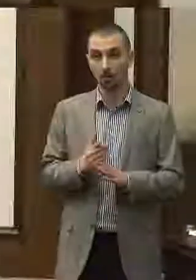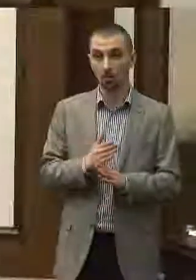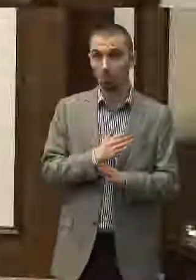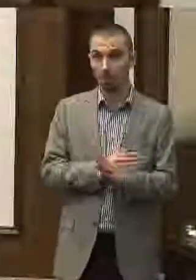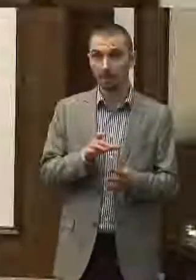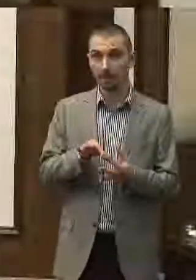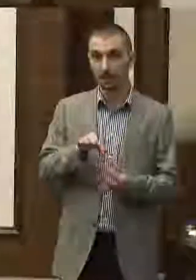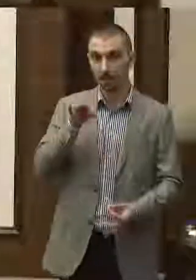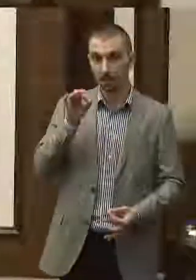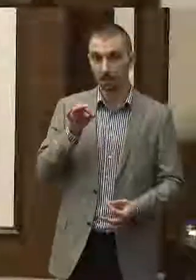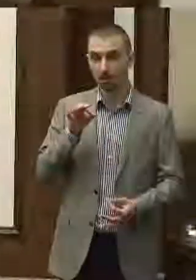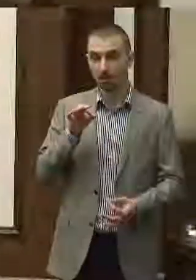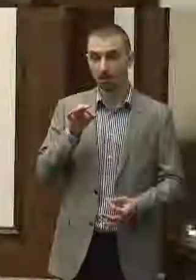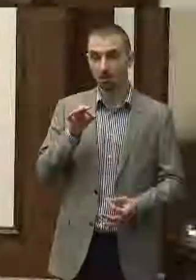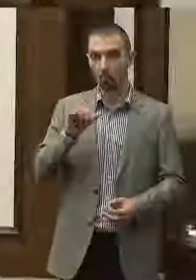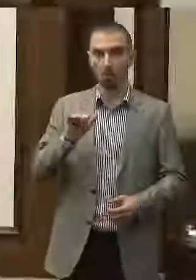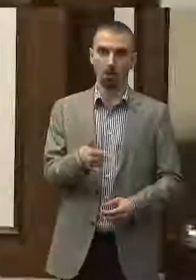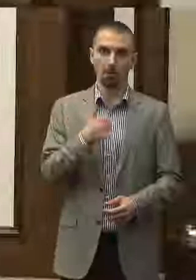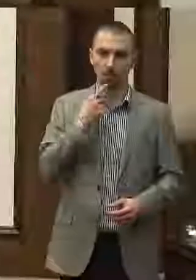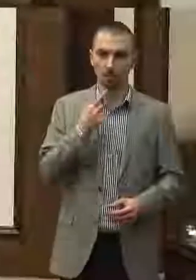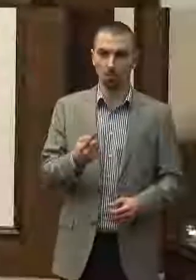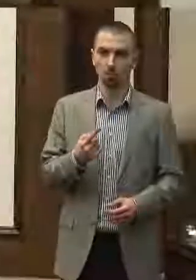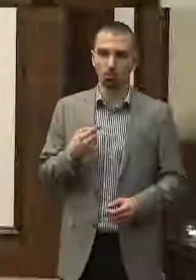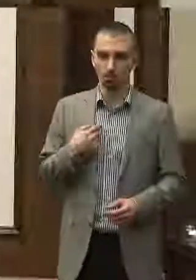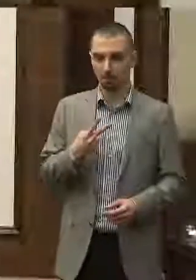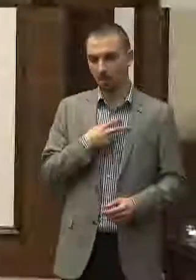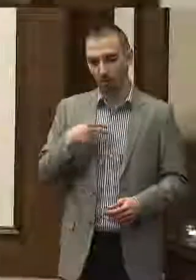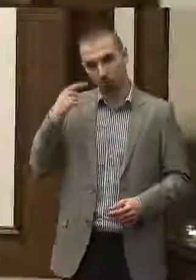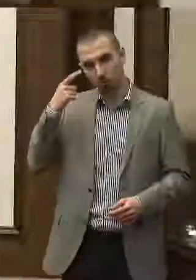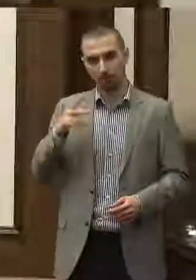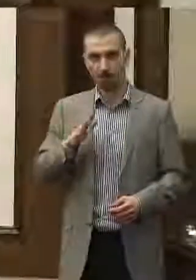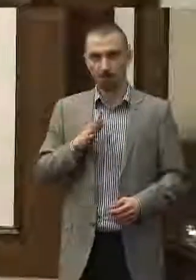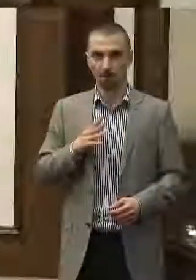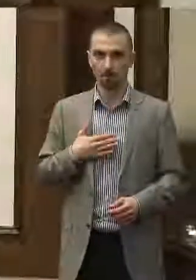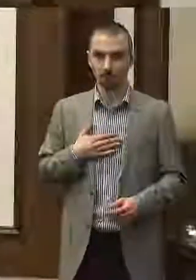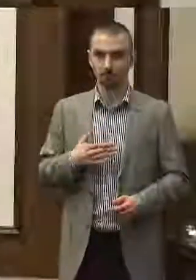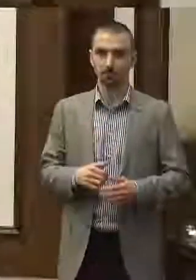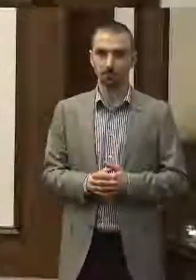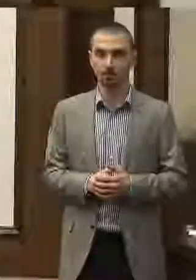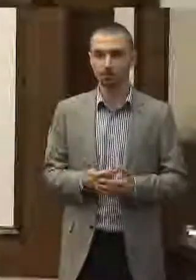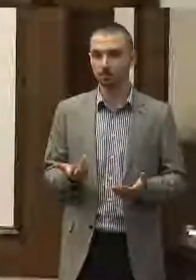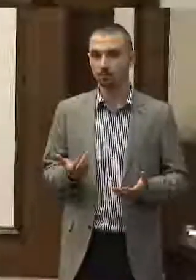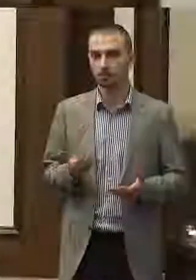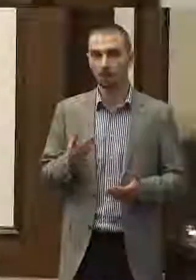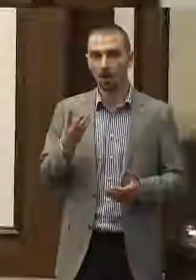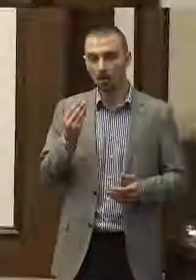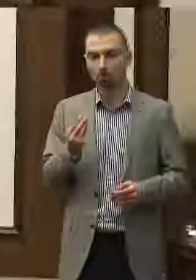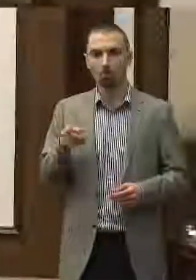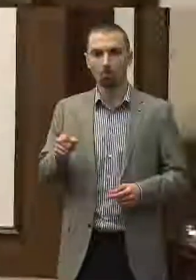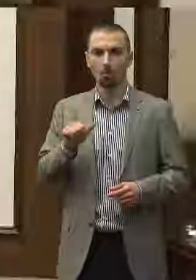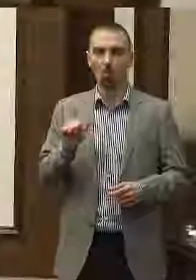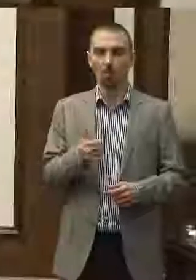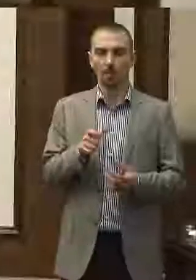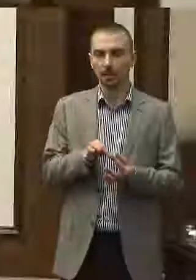insan diyen bir anlayıştan geliyoruz. Önce insan diyen bir anlayıştan gelen bizler yine yaratılmışın en şereflisi